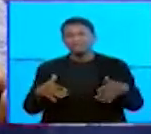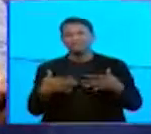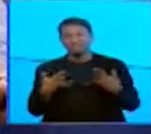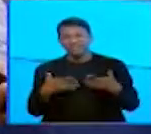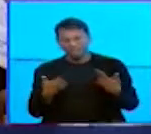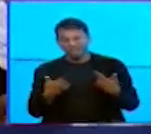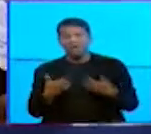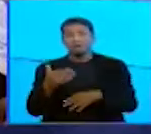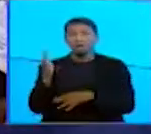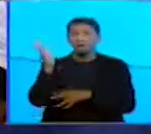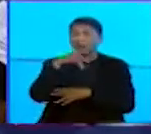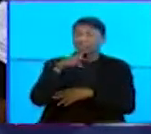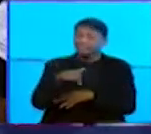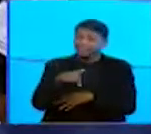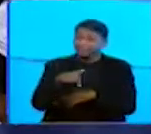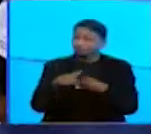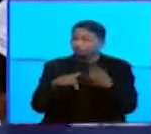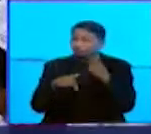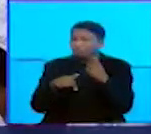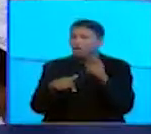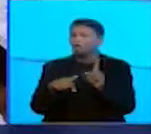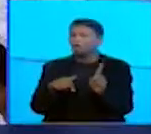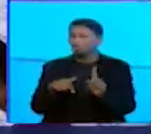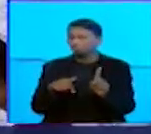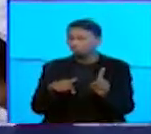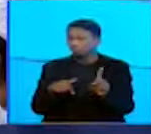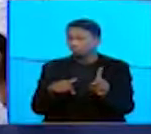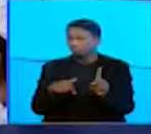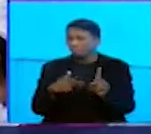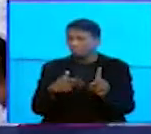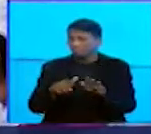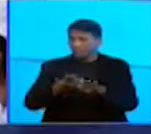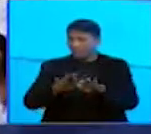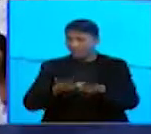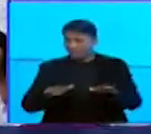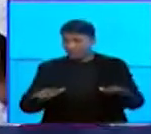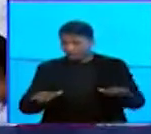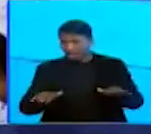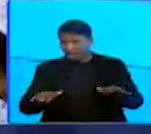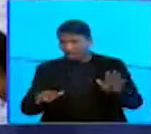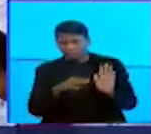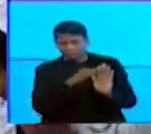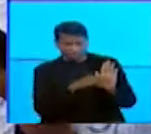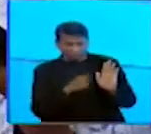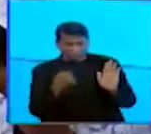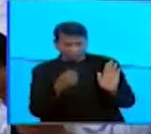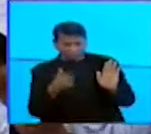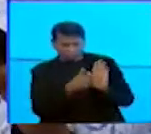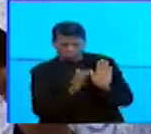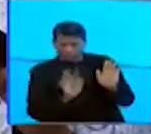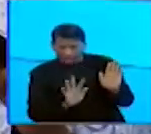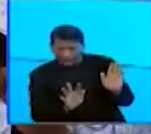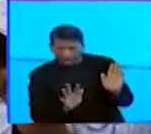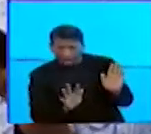learning, satu-satunya kalau anak ini nanti tidak protokol kesehatan, ada pengawasnya, kepala sekolah ngawasi, pengawas sekolah juga ngawasi,